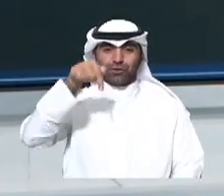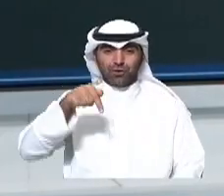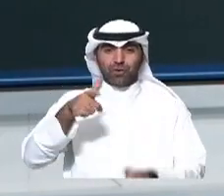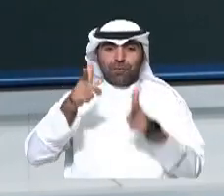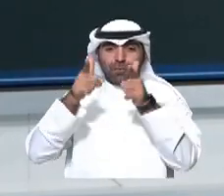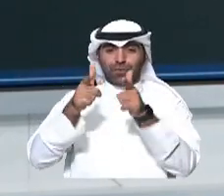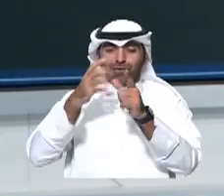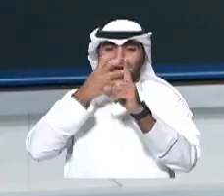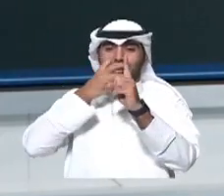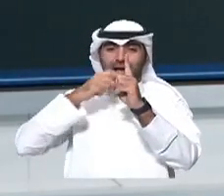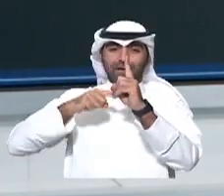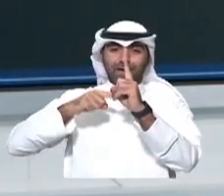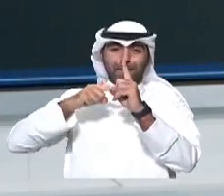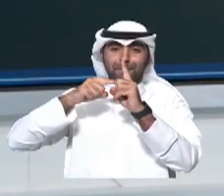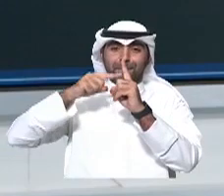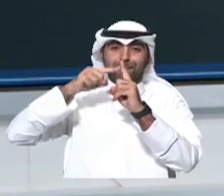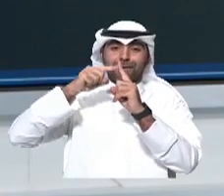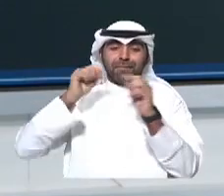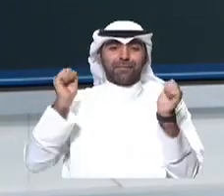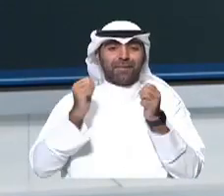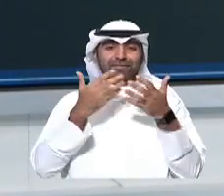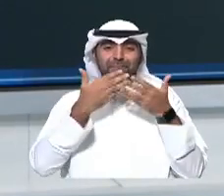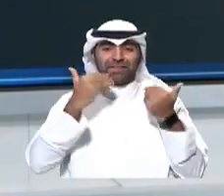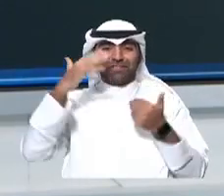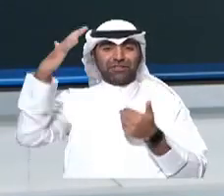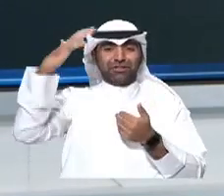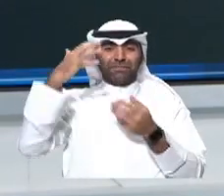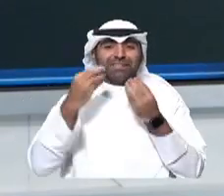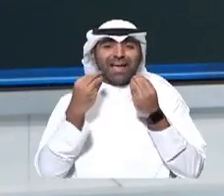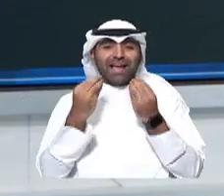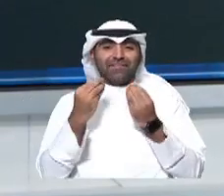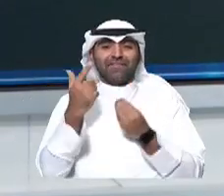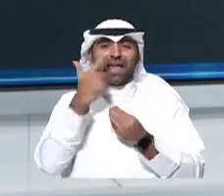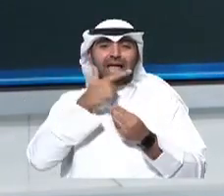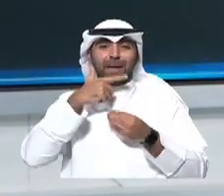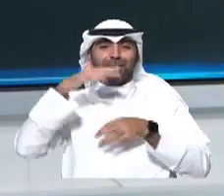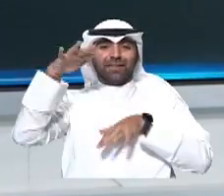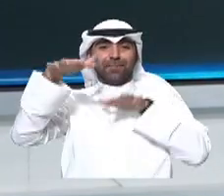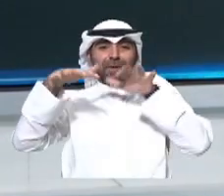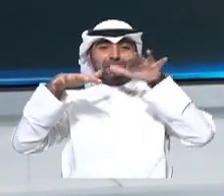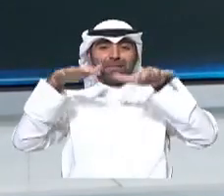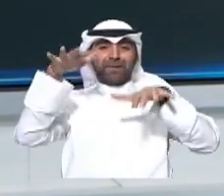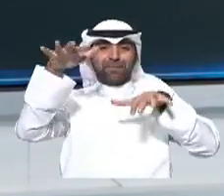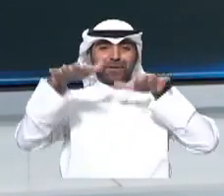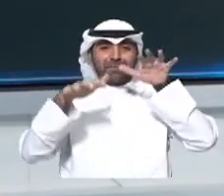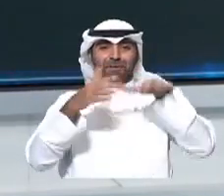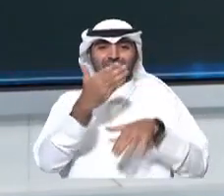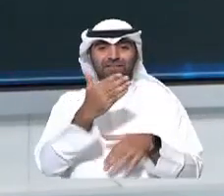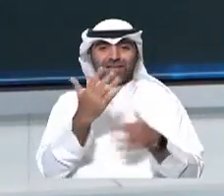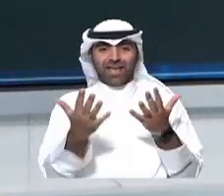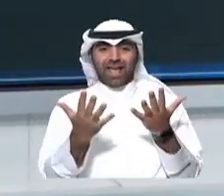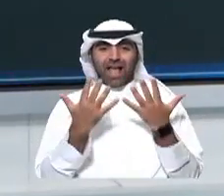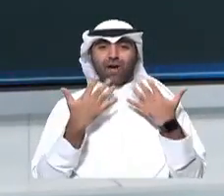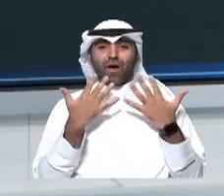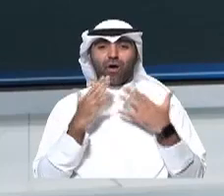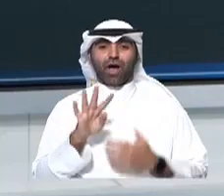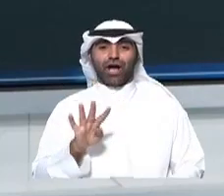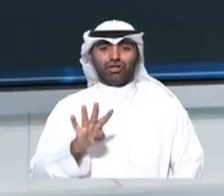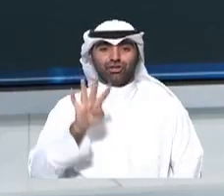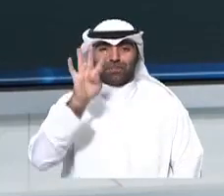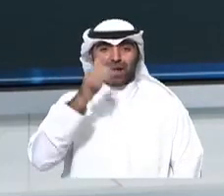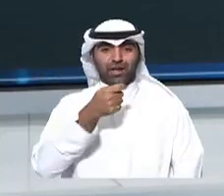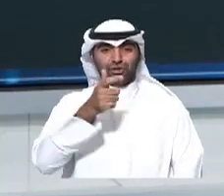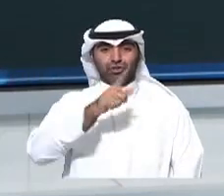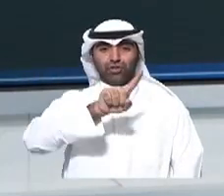ودافية وغائمة جزئيا، ورياح شمالية غربية إلى شمالية سرعتها من 8 إلى 35 كيلومتر في الساعة،